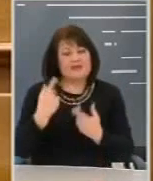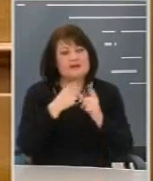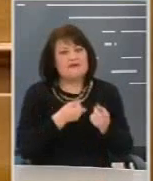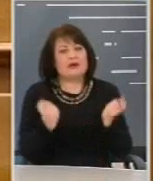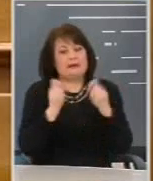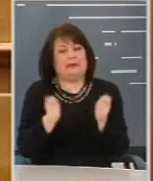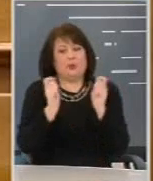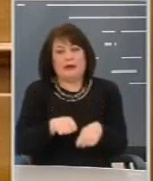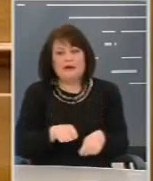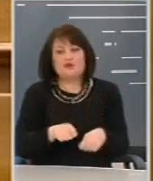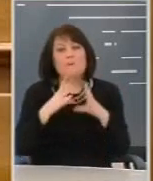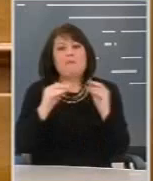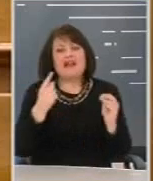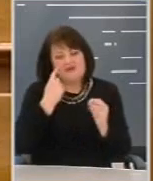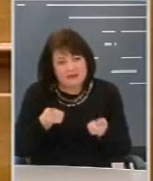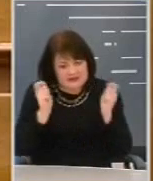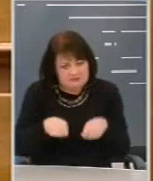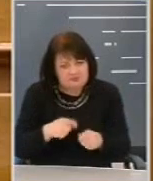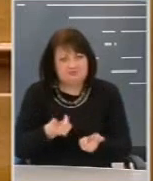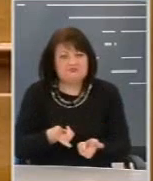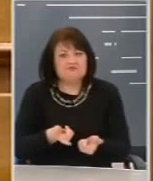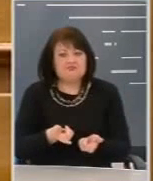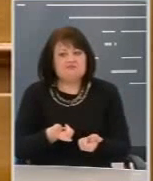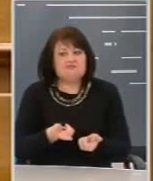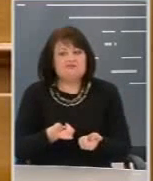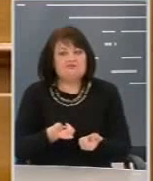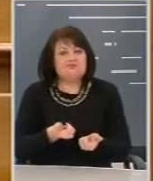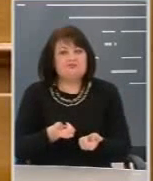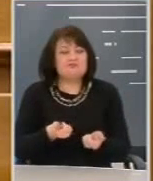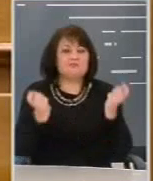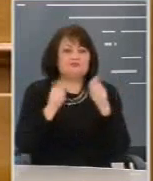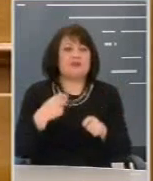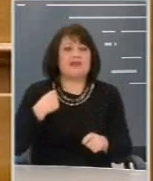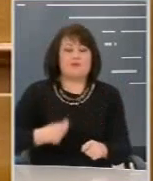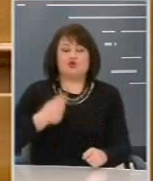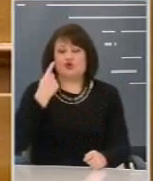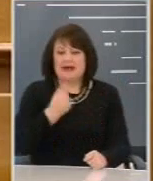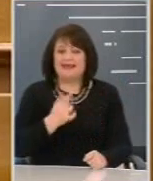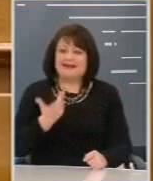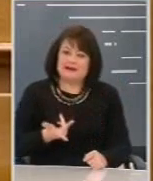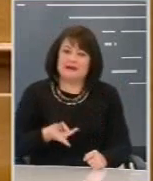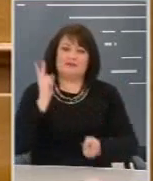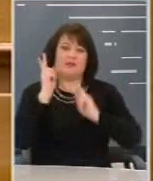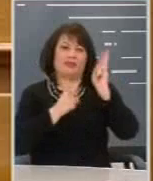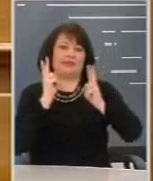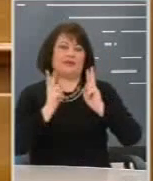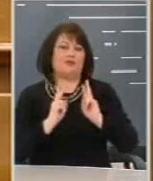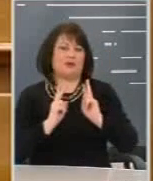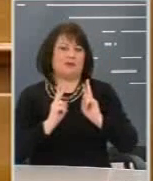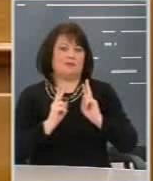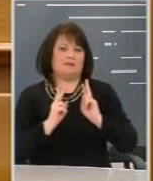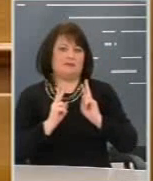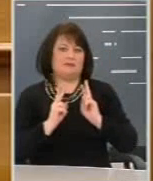Όσοι μείνουν θα πρέπει να έχουν μια καλή διαχείριση και όσοι κλείσουν θα πρέπει να προσέχει το δημόσιο να μην πάμε και να τους κατηγορήσουμε αν πρέπει